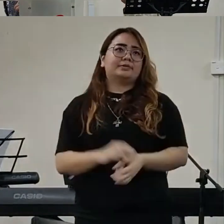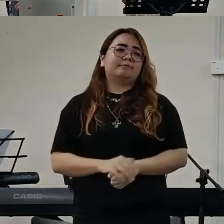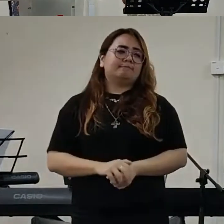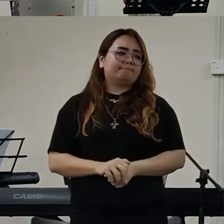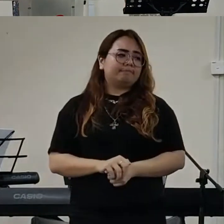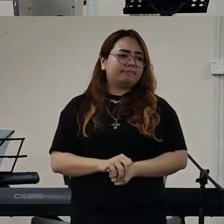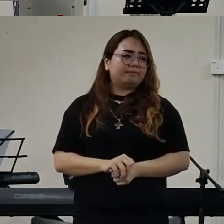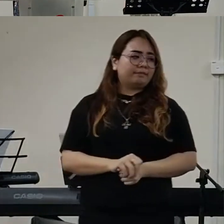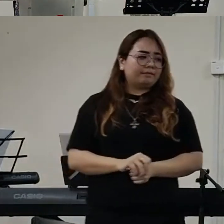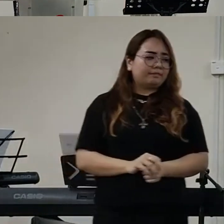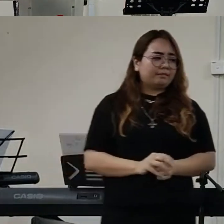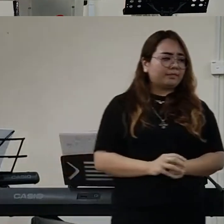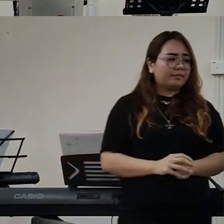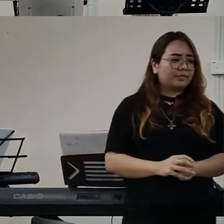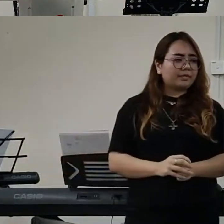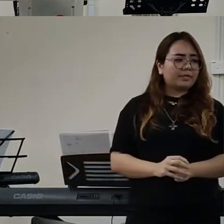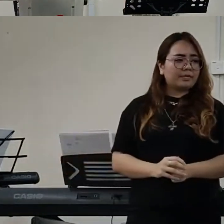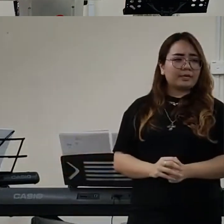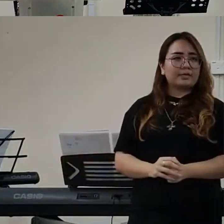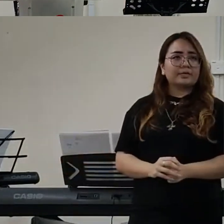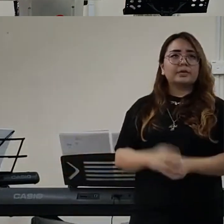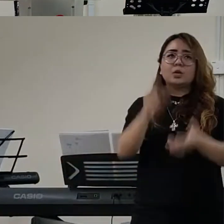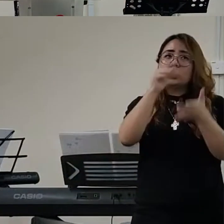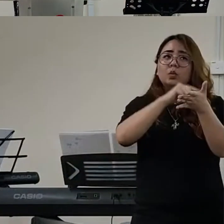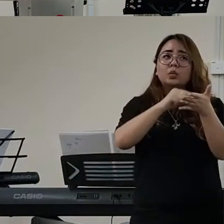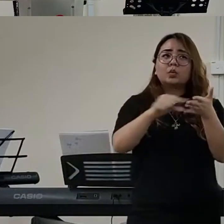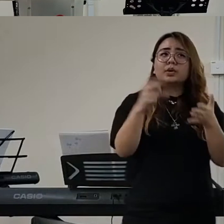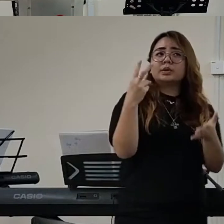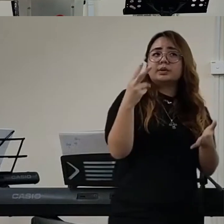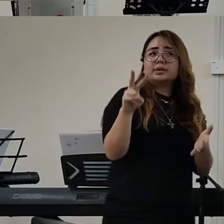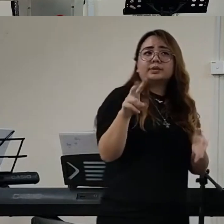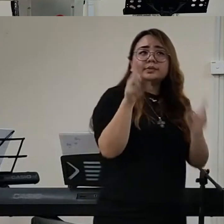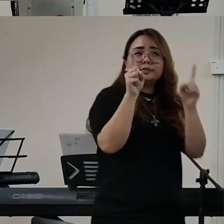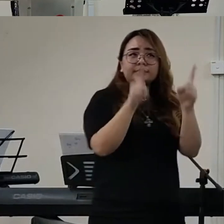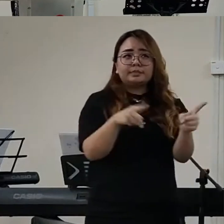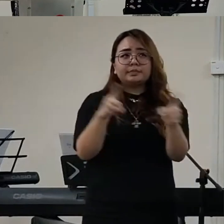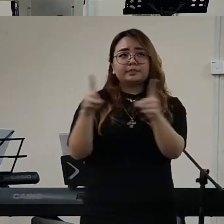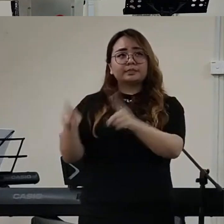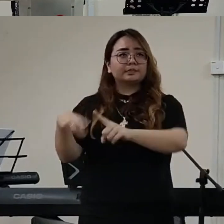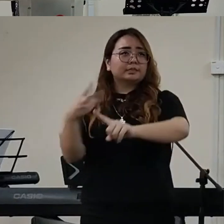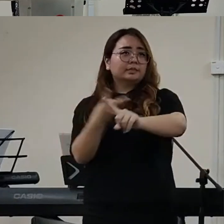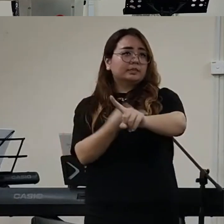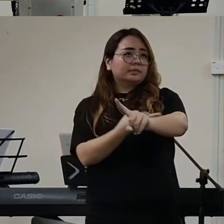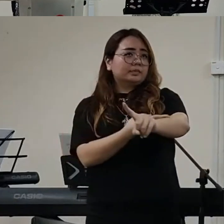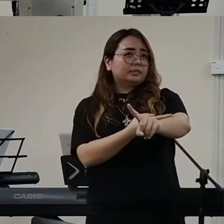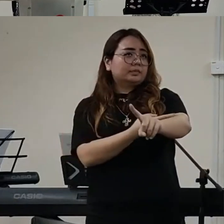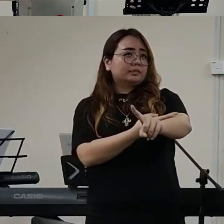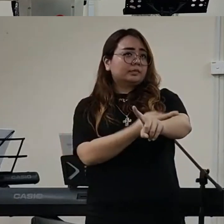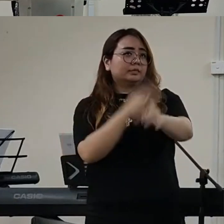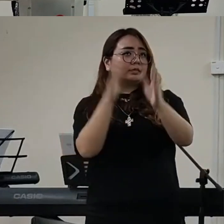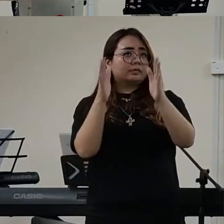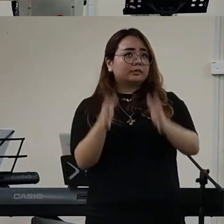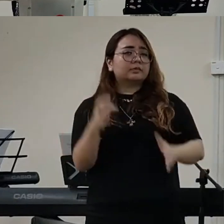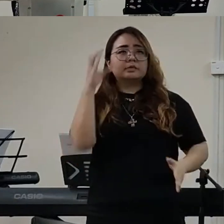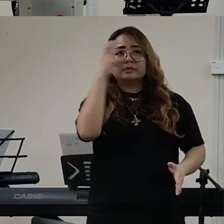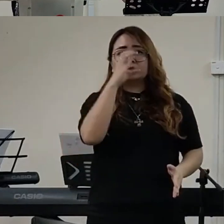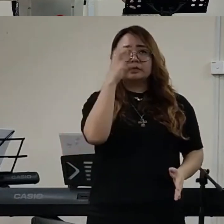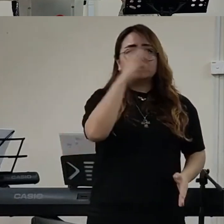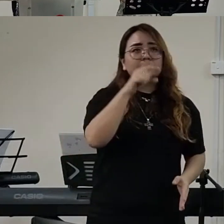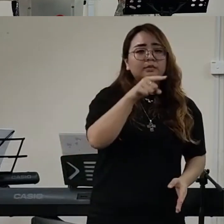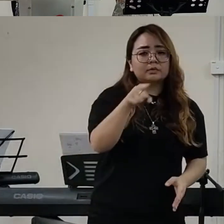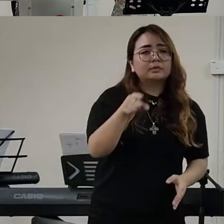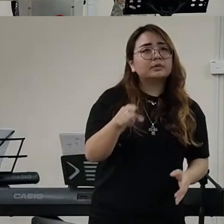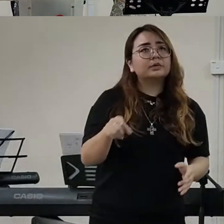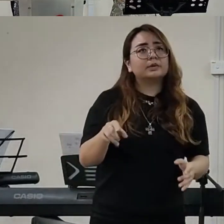灵来一起合作。 Verse 12. As a shepherd seeks out his flock on the day he is among